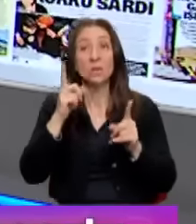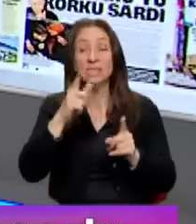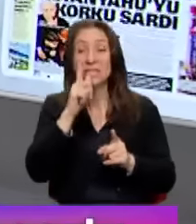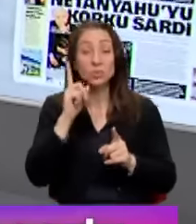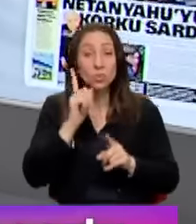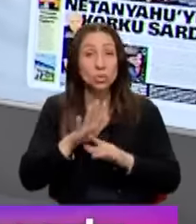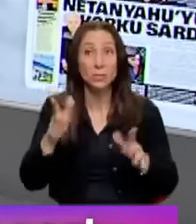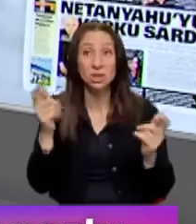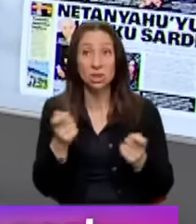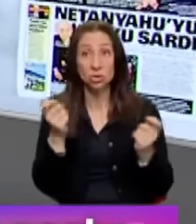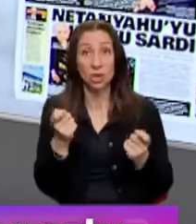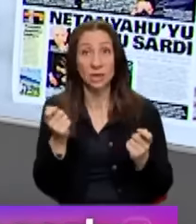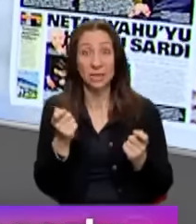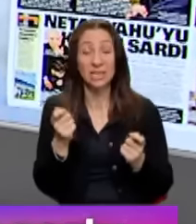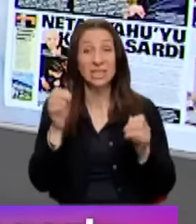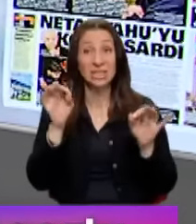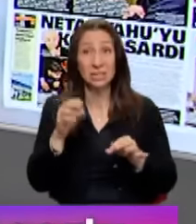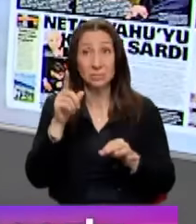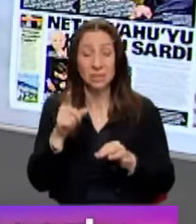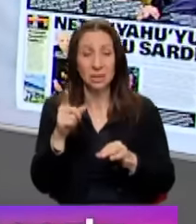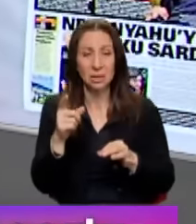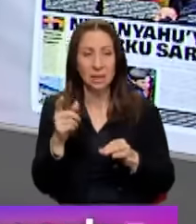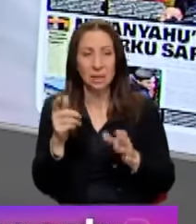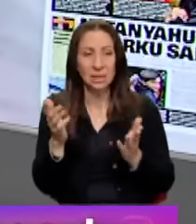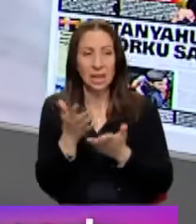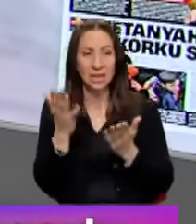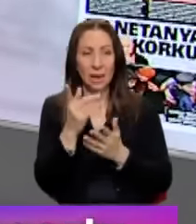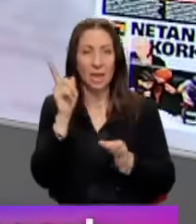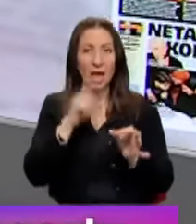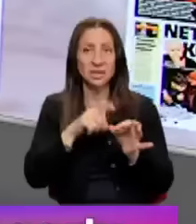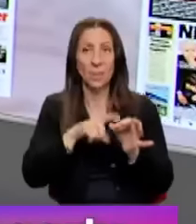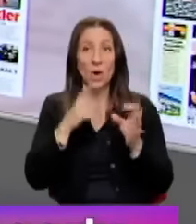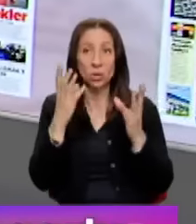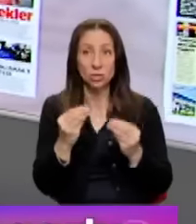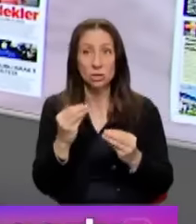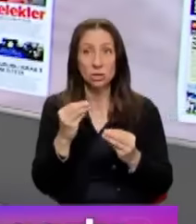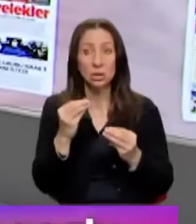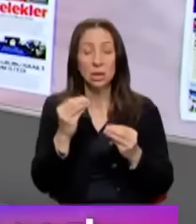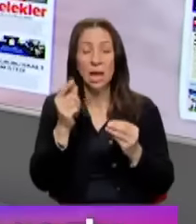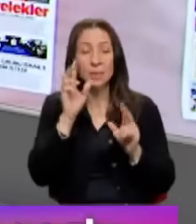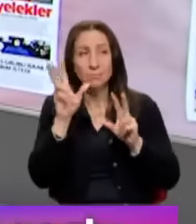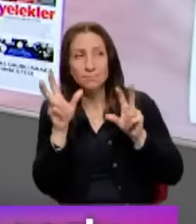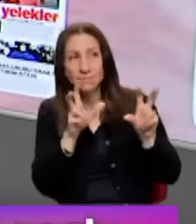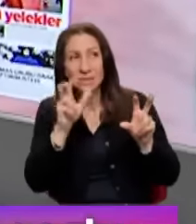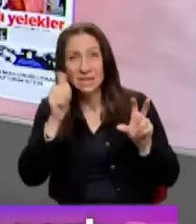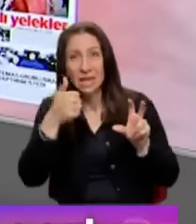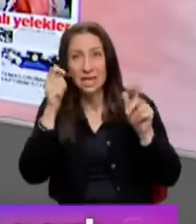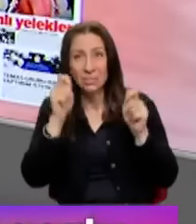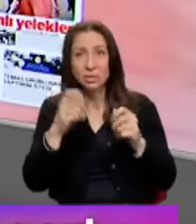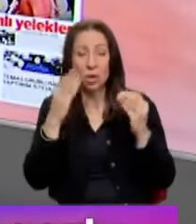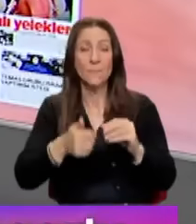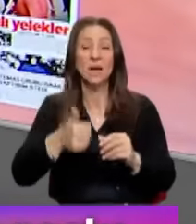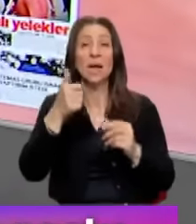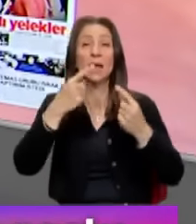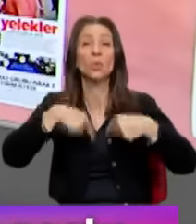seslerini duyurmaya çalışıyorlardı şimdi E ne kadarlık bir atama gerçekleşecek gözleri kulakları yarın yapılacak olan